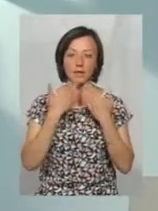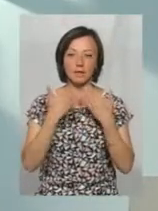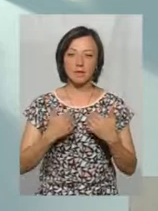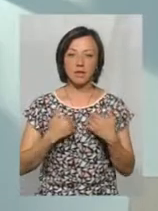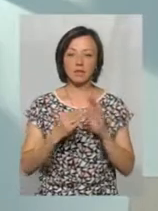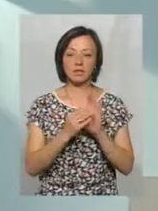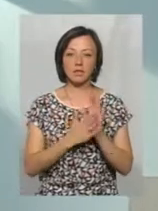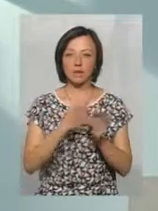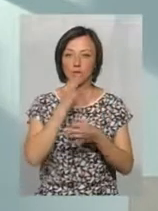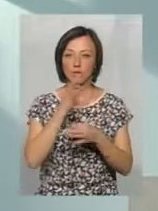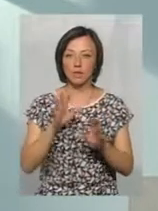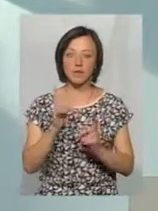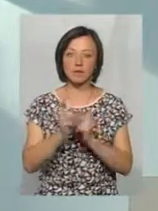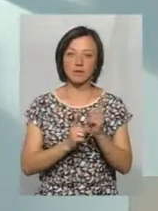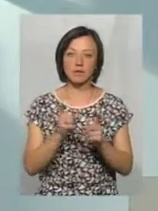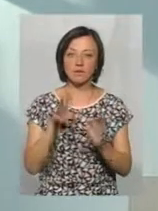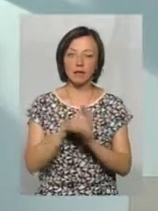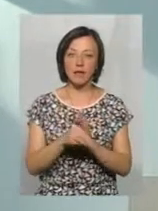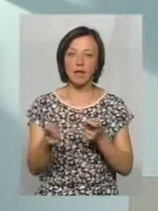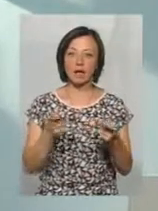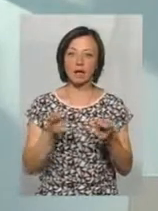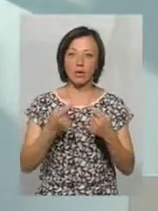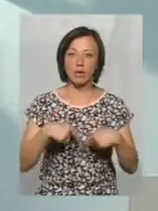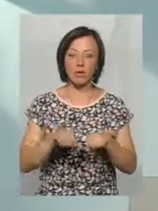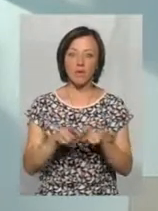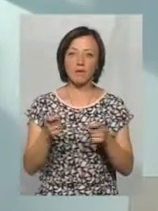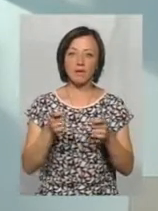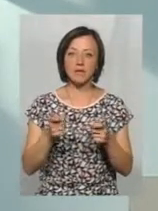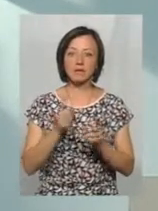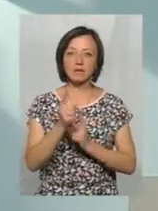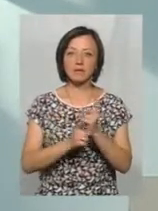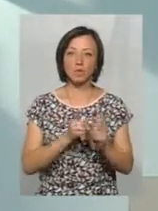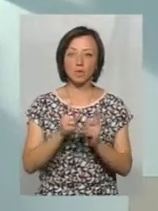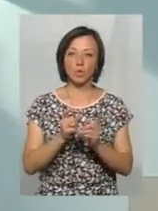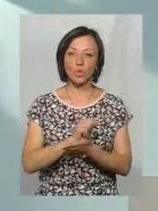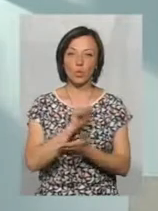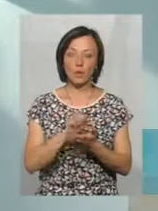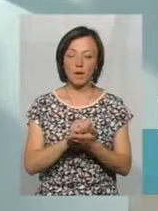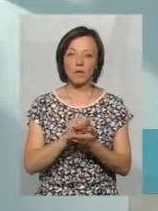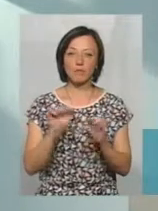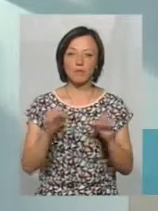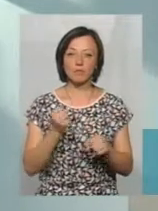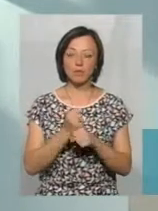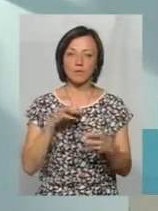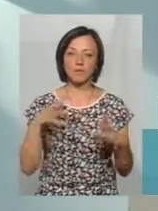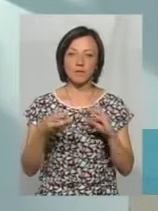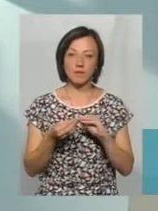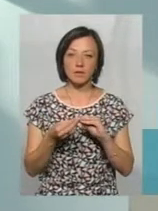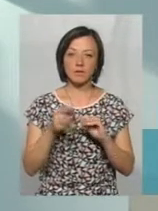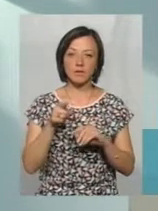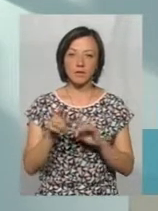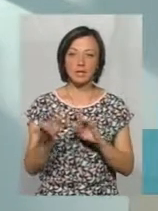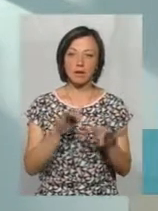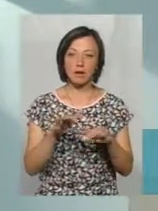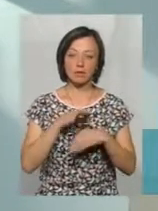з реєстрацією будь-яких змін у складі керівних органів, керівника, змін до установчих документів, ми з цього можемо зробити висновок, що вони принаймні якусь